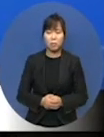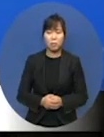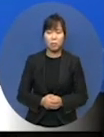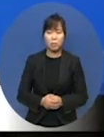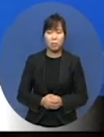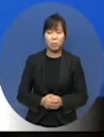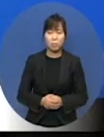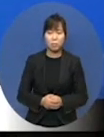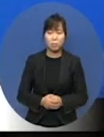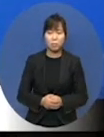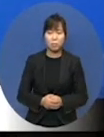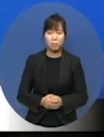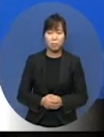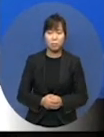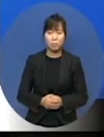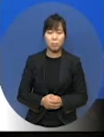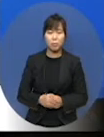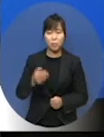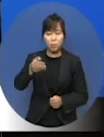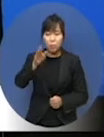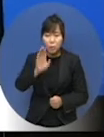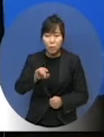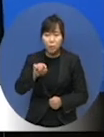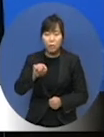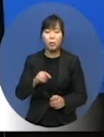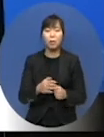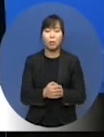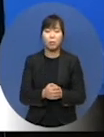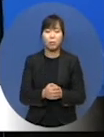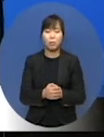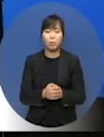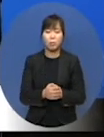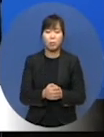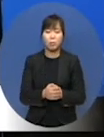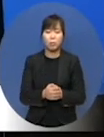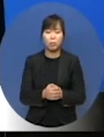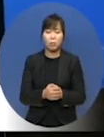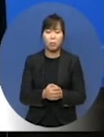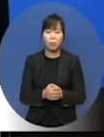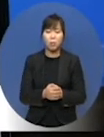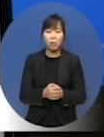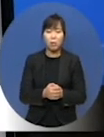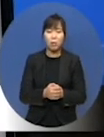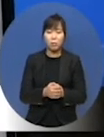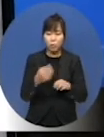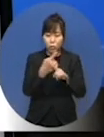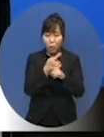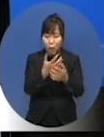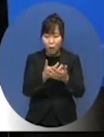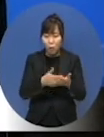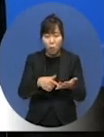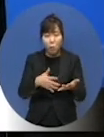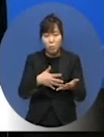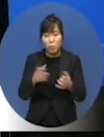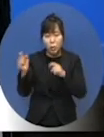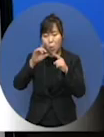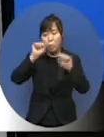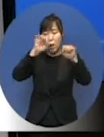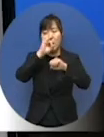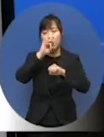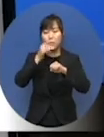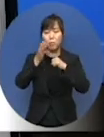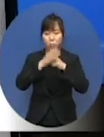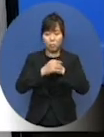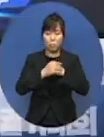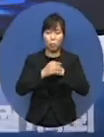받는 사람들이. 근데 그게 다 의사 그 처방제 있어야 재활운동 이래저래 할 수 있는데 그 처방 없이 재활운동을